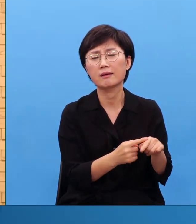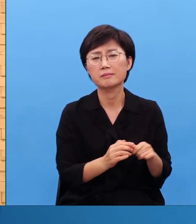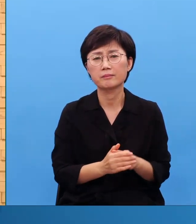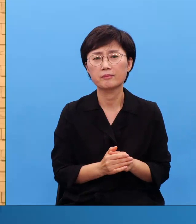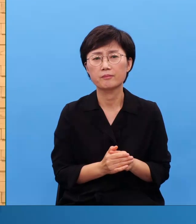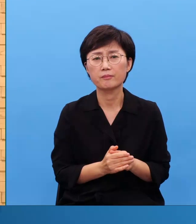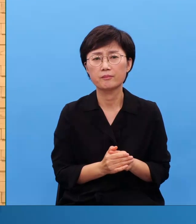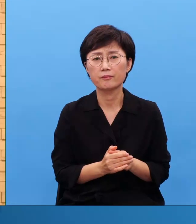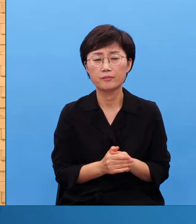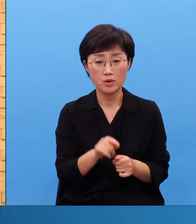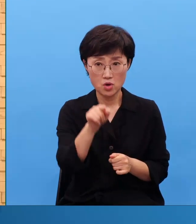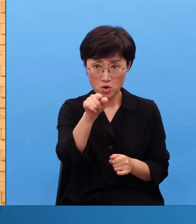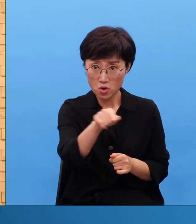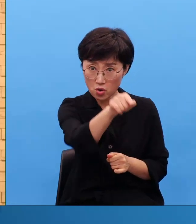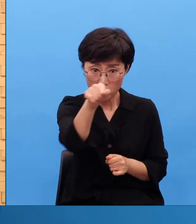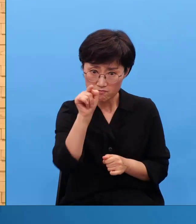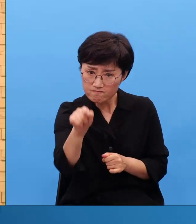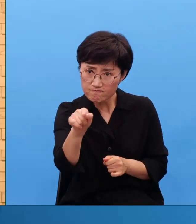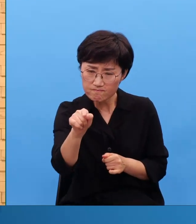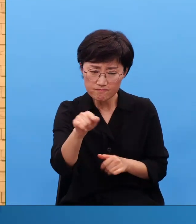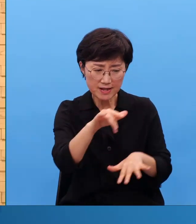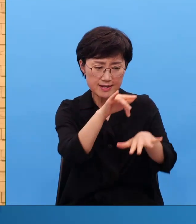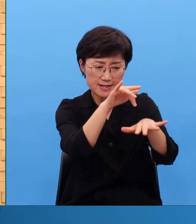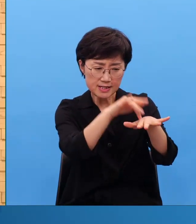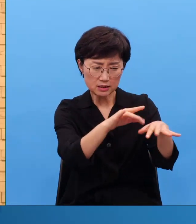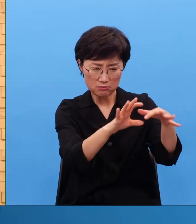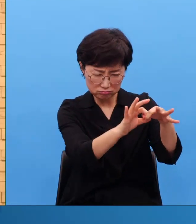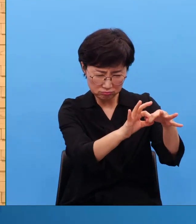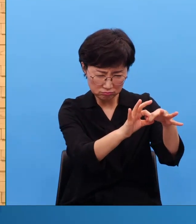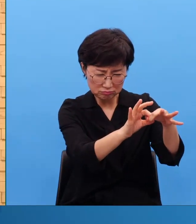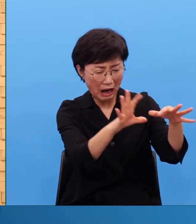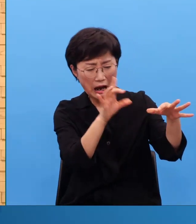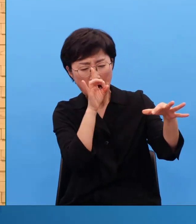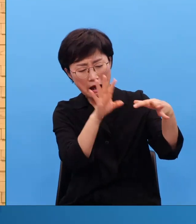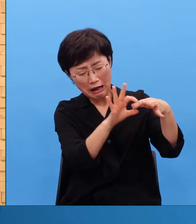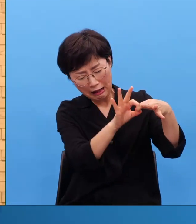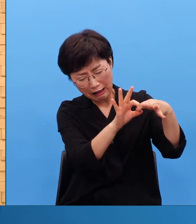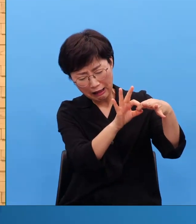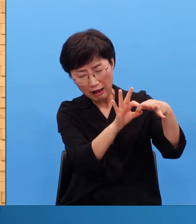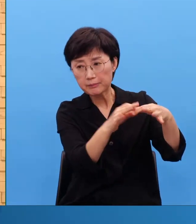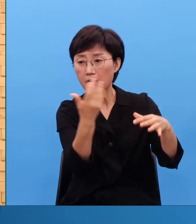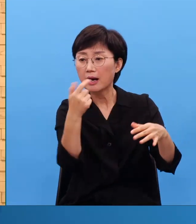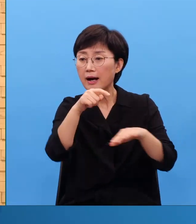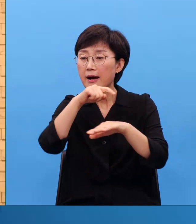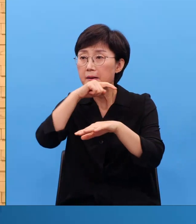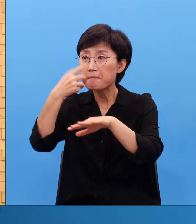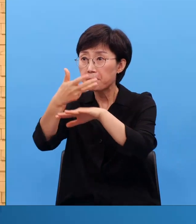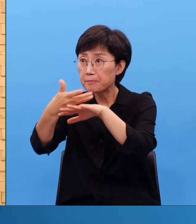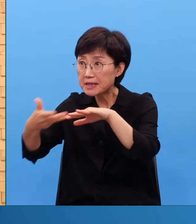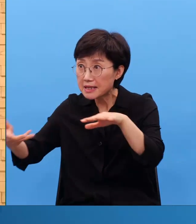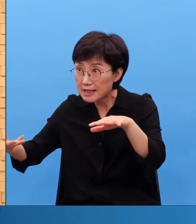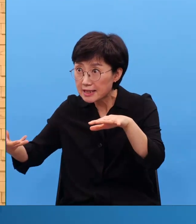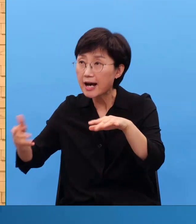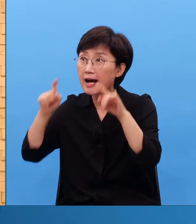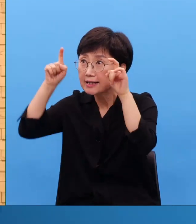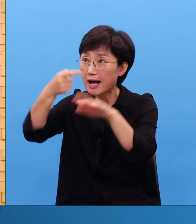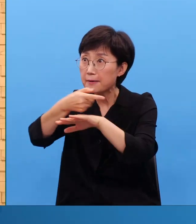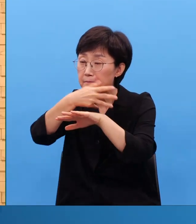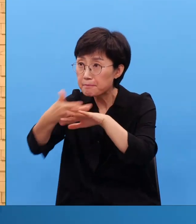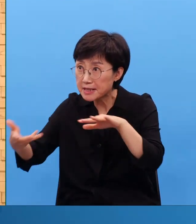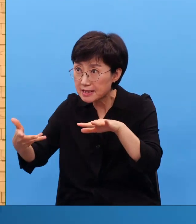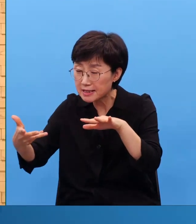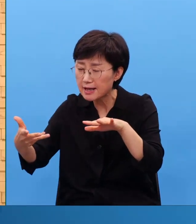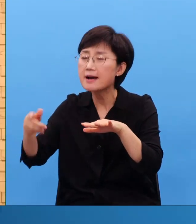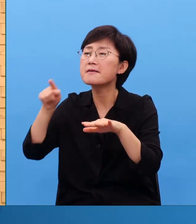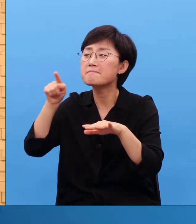절대 너는 사단에게서 못 빠져나오는데 양의 피 바른 날 빠져나와서 You can't come out from the hands of Satan, but on the day that you share the blood of the 이게